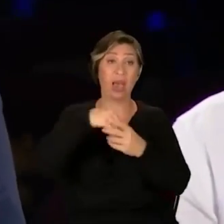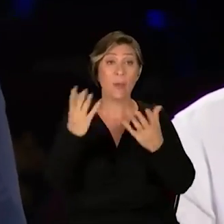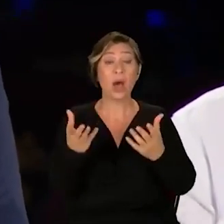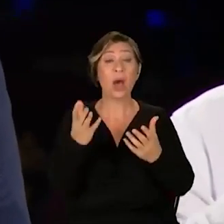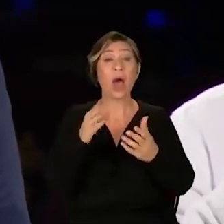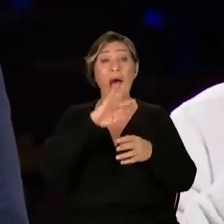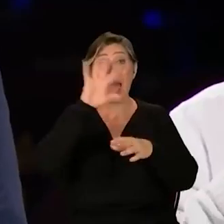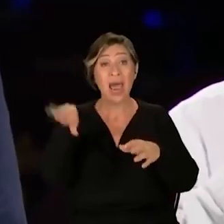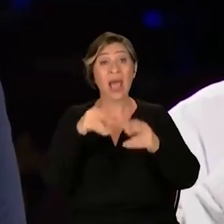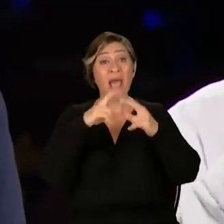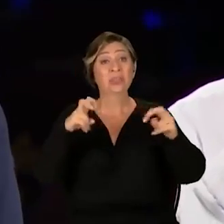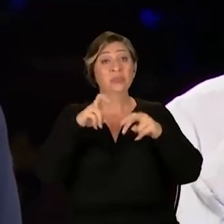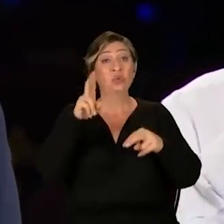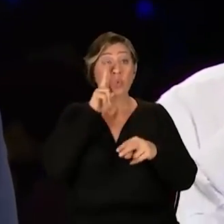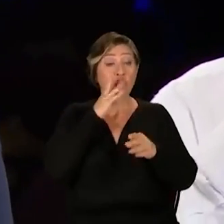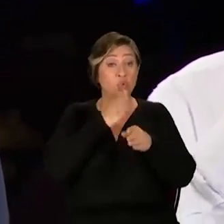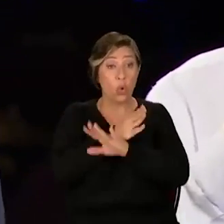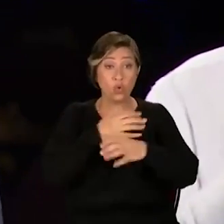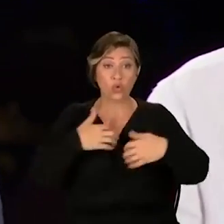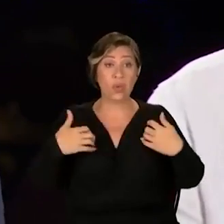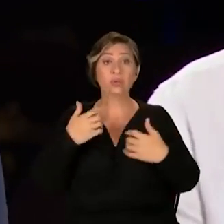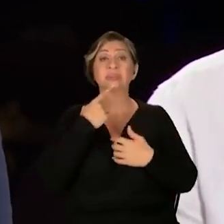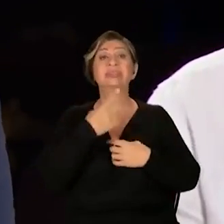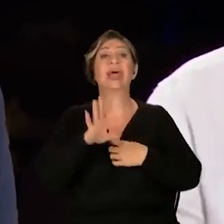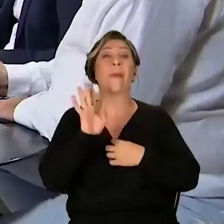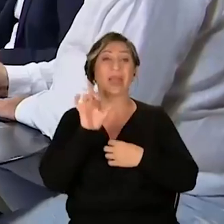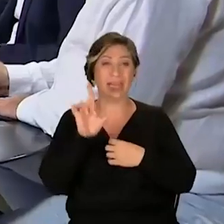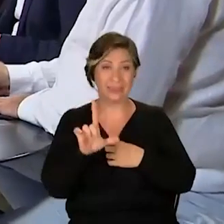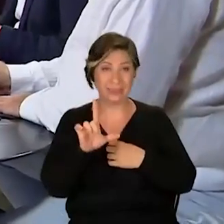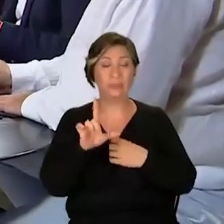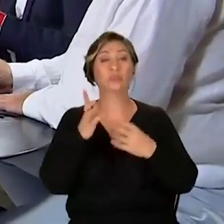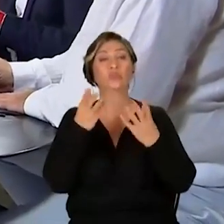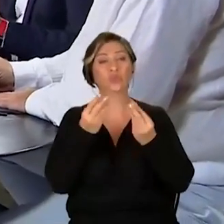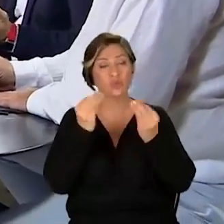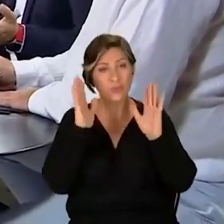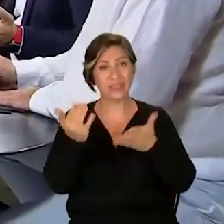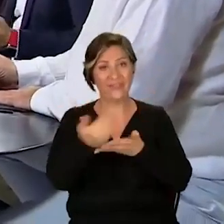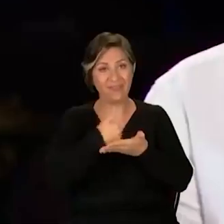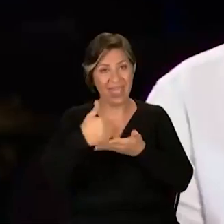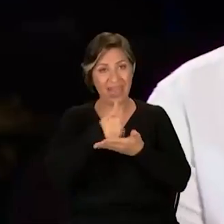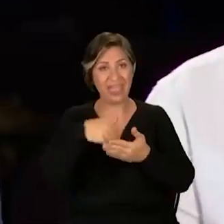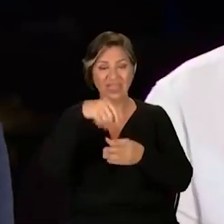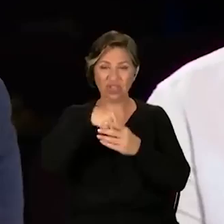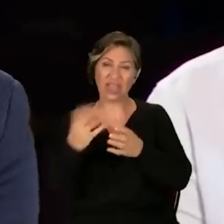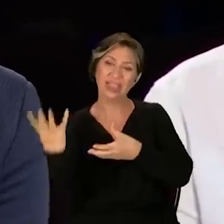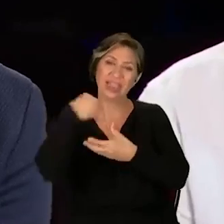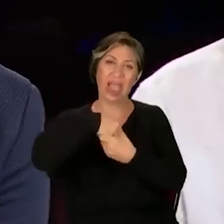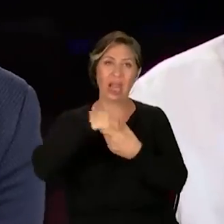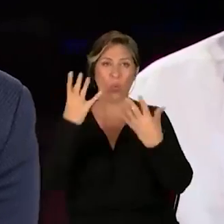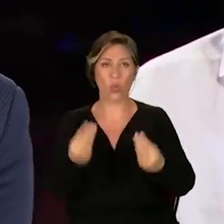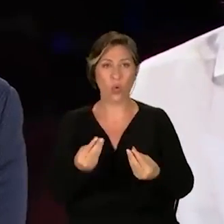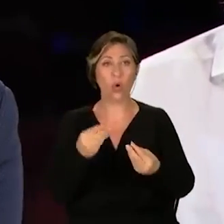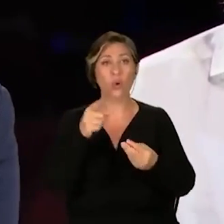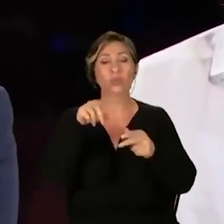her araştırmanın sonucuna doğrudan güveniyoruz izlenimi çıkmasın. Tabii ki pek çok veri tabanı içerisinde bu da dahil oluyor. Evet. Şimdi bu